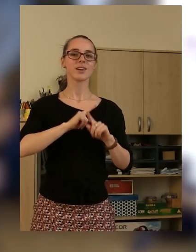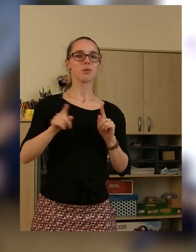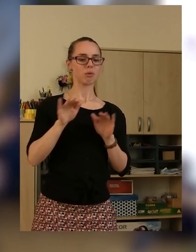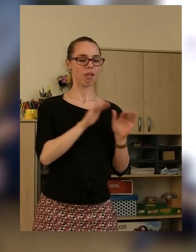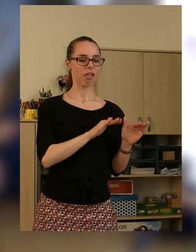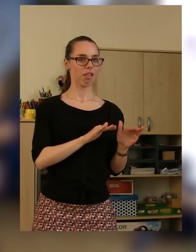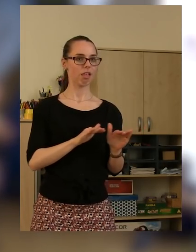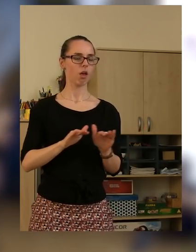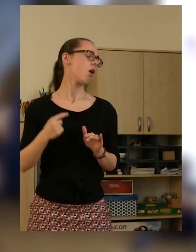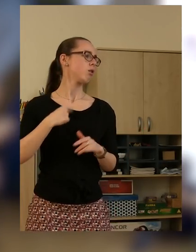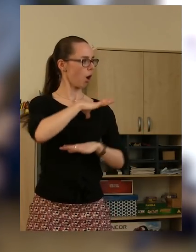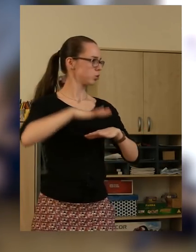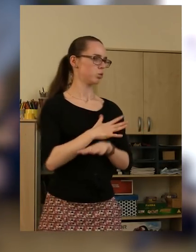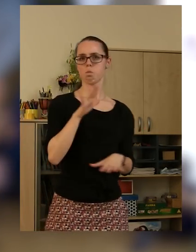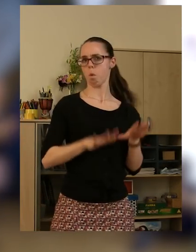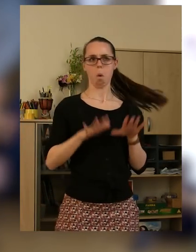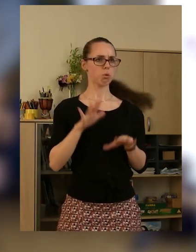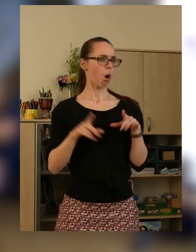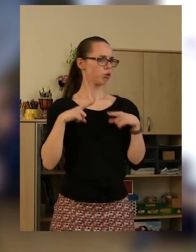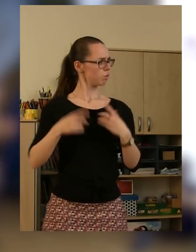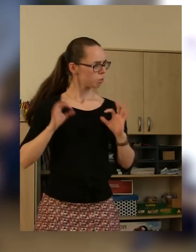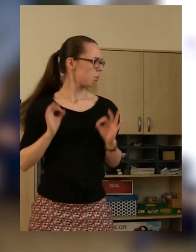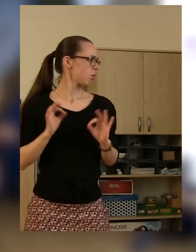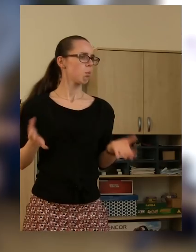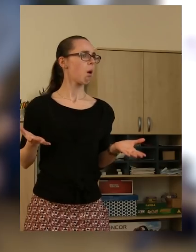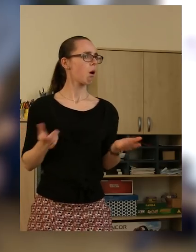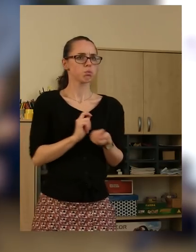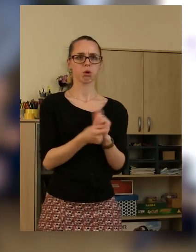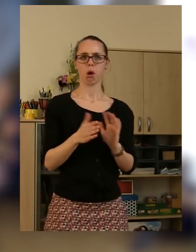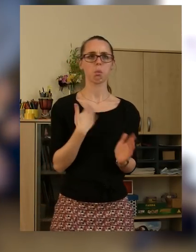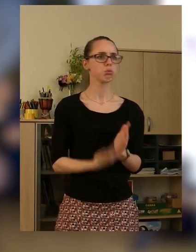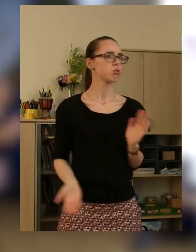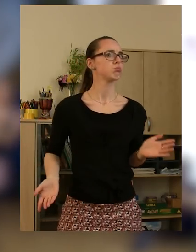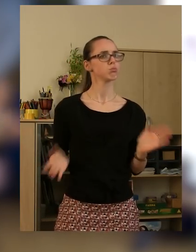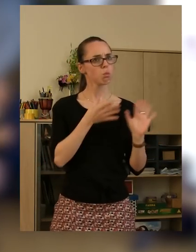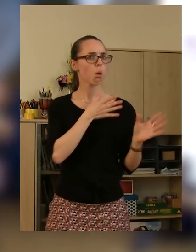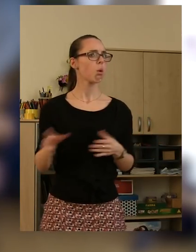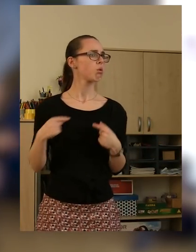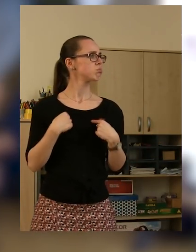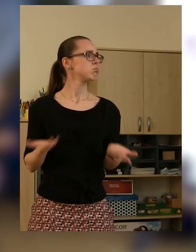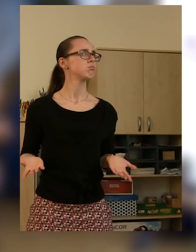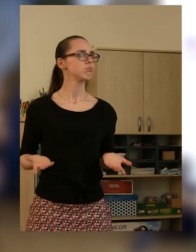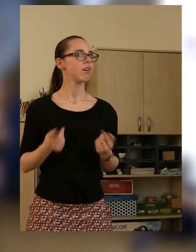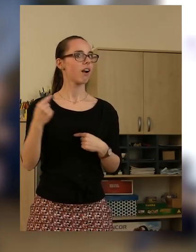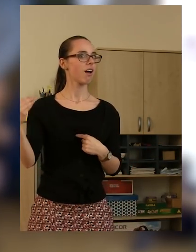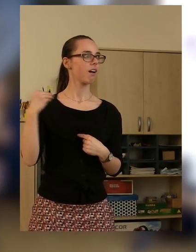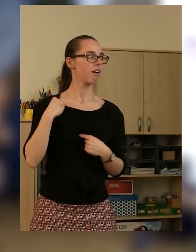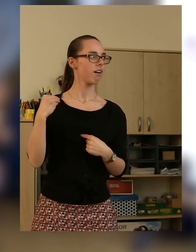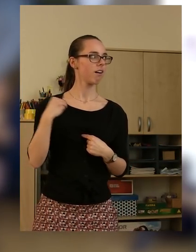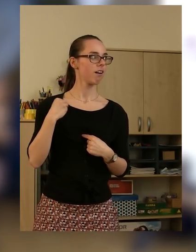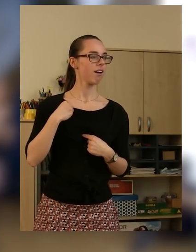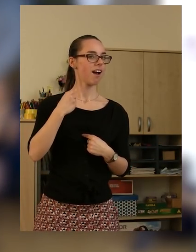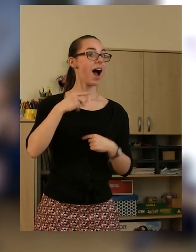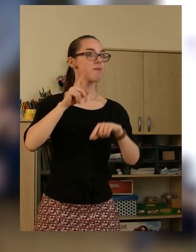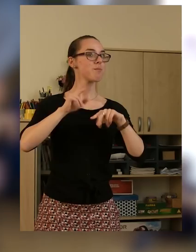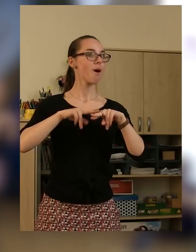chvíli nevidíme a nám to možná připadá pošetilý. Ale to, co ta duše skrz ten sen říká, časem se vždycky ukáže,